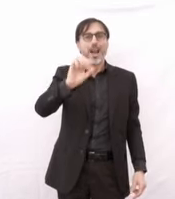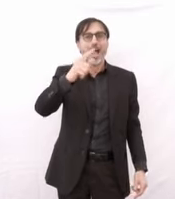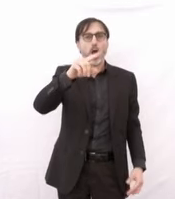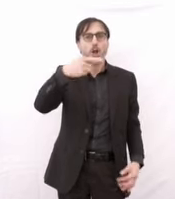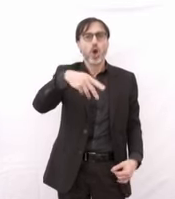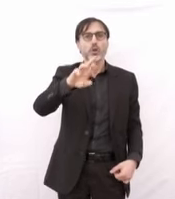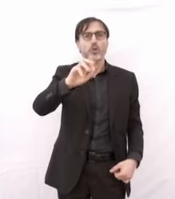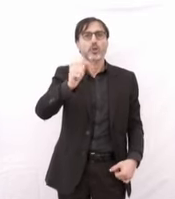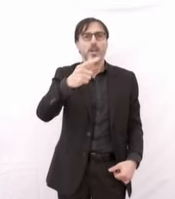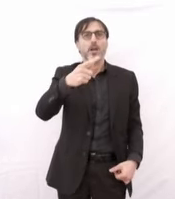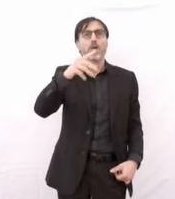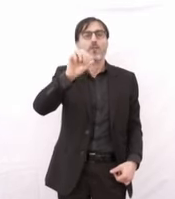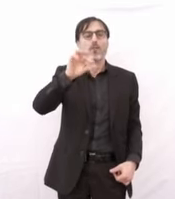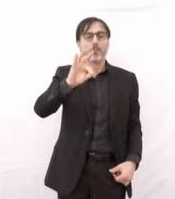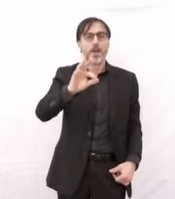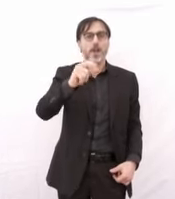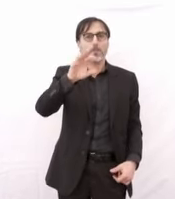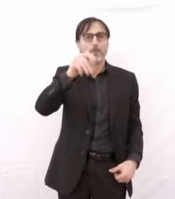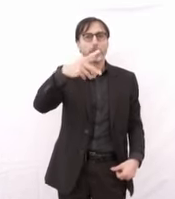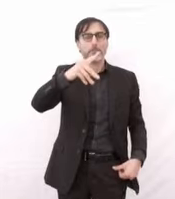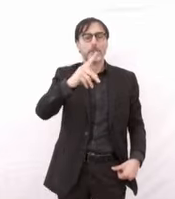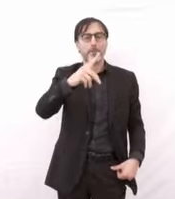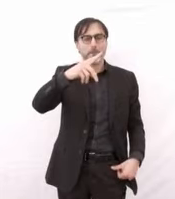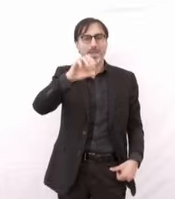Calogero Faldetta,